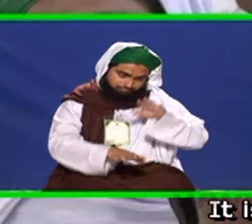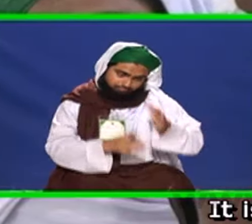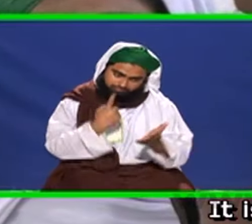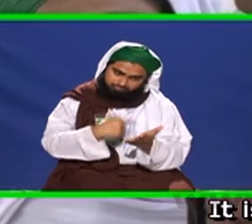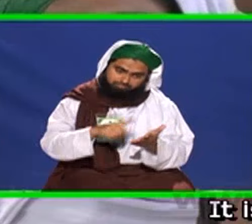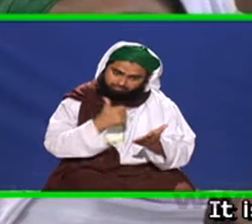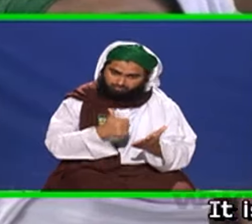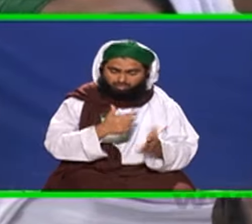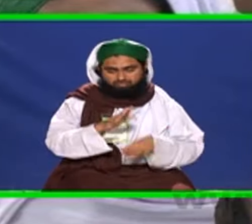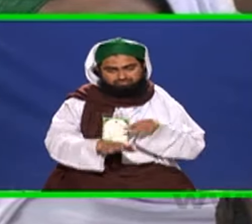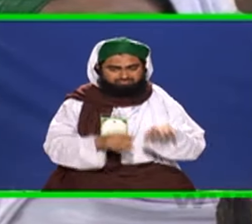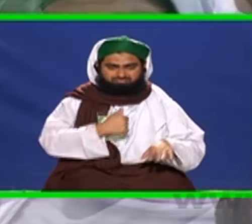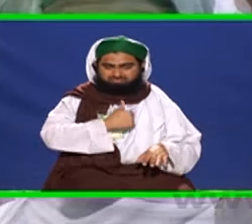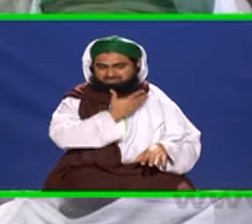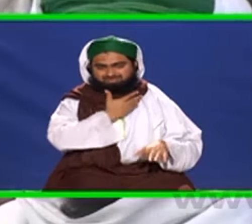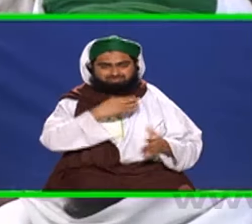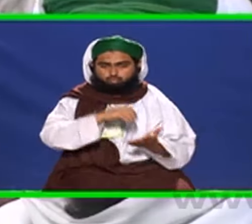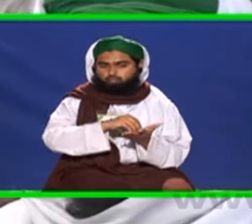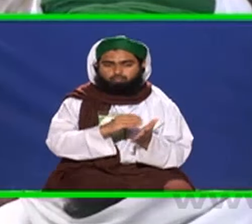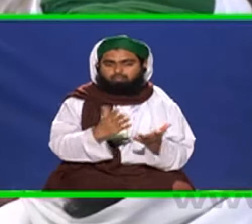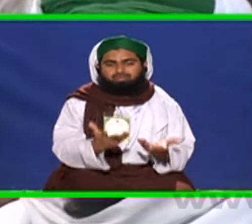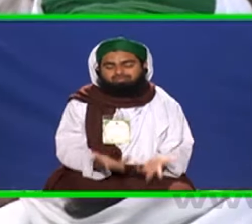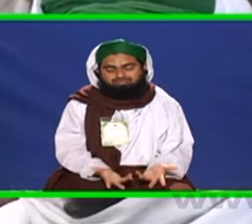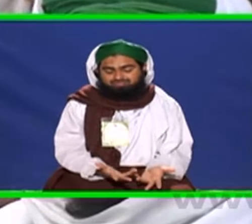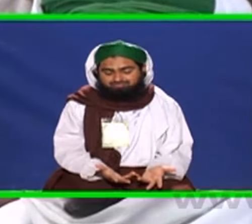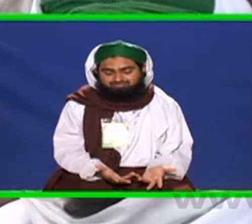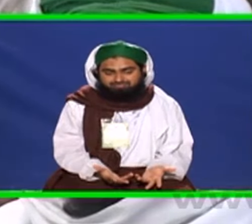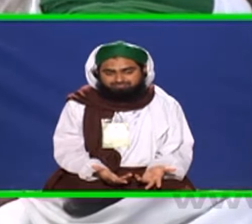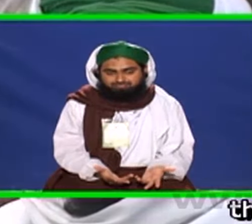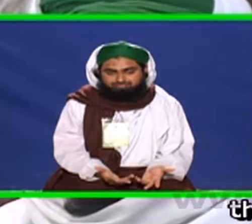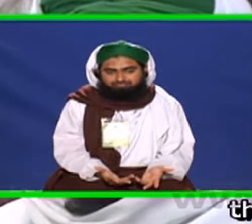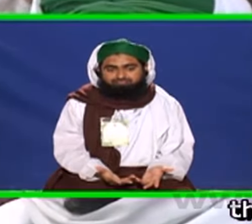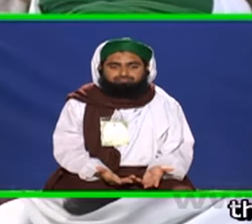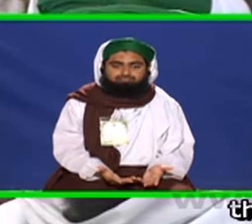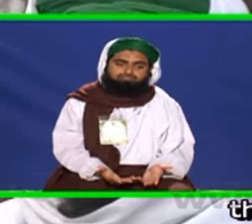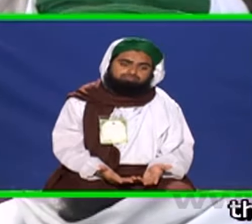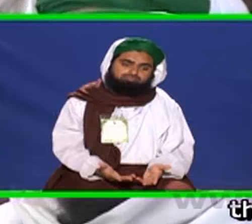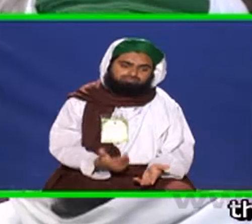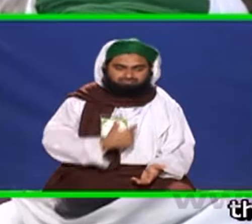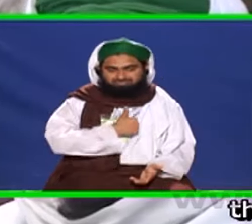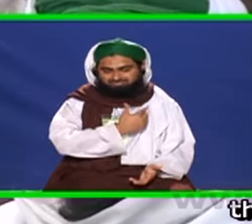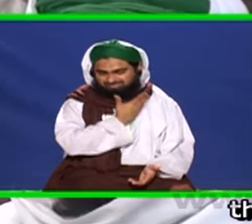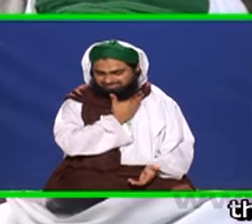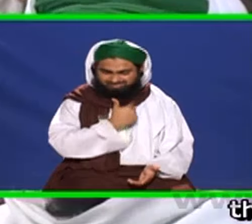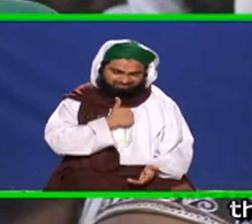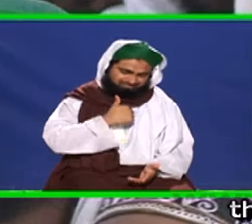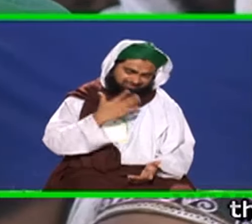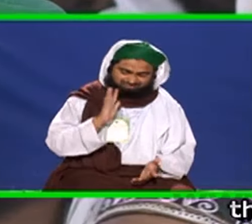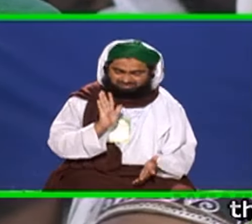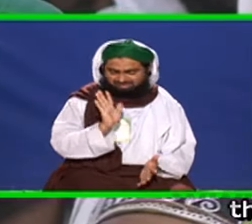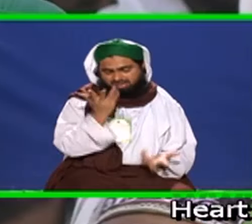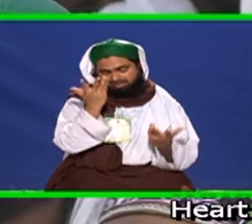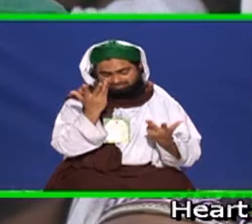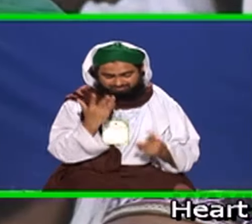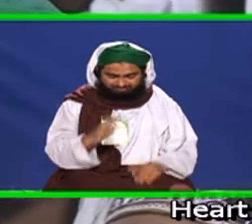کو کر ہی گزرو. سبز رنگ پر پاؤں رکھنا جائز ہے, لیکن رکھنے کی کوئی فضیلت بھی تو نہیں ہے جو آپ نے